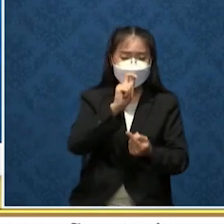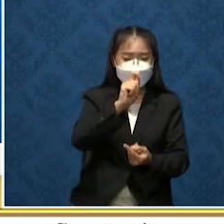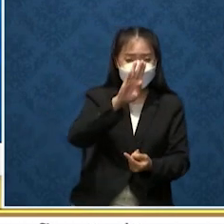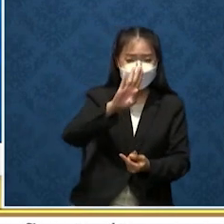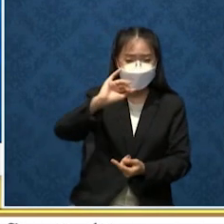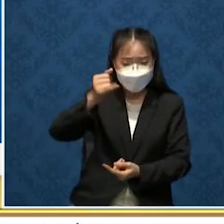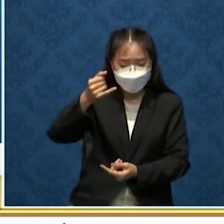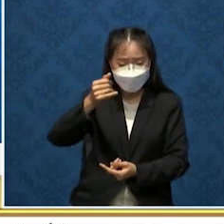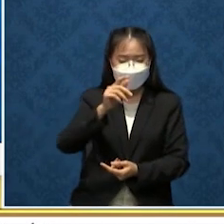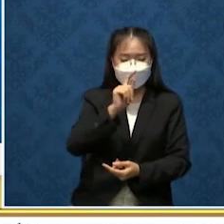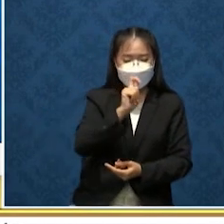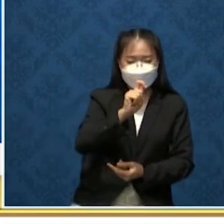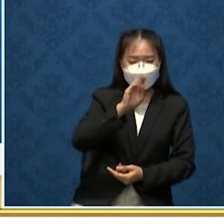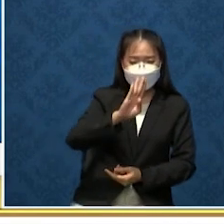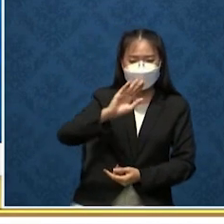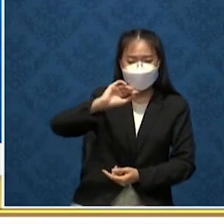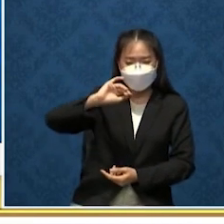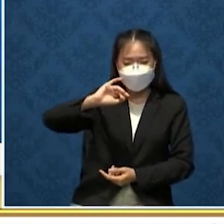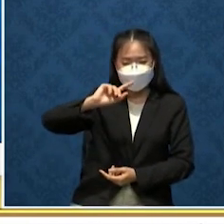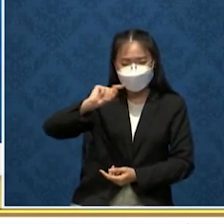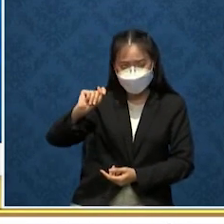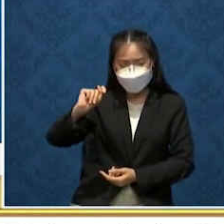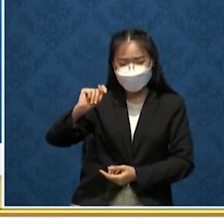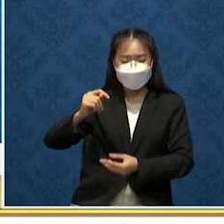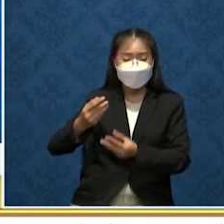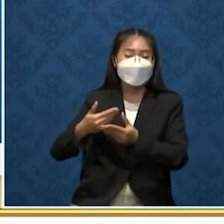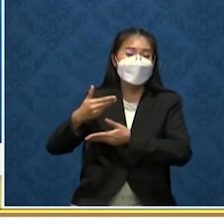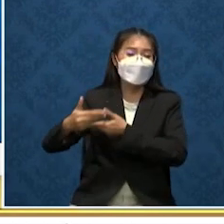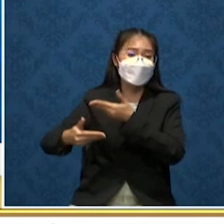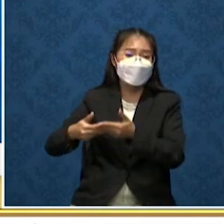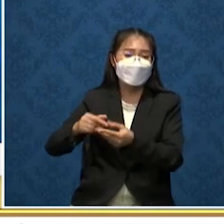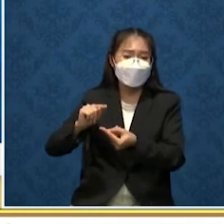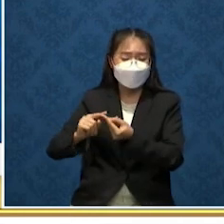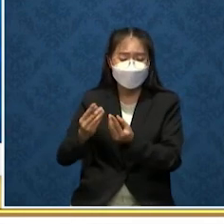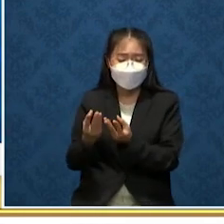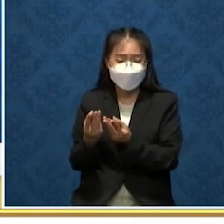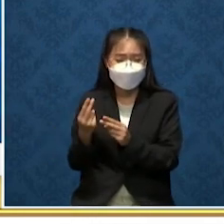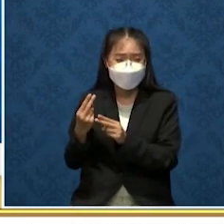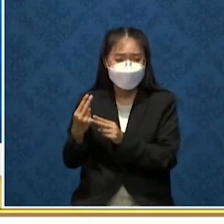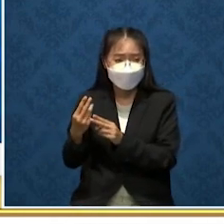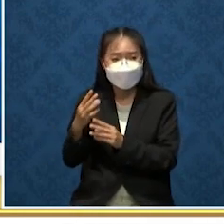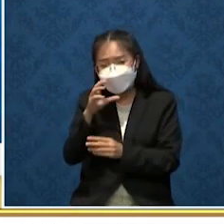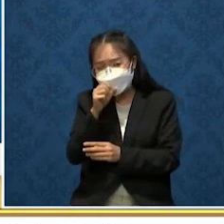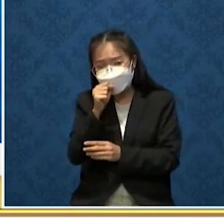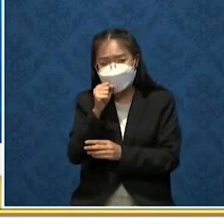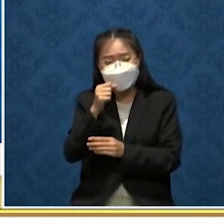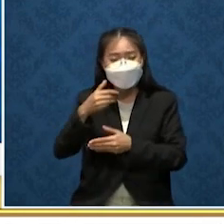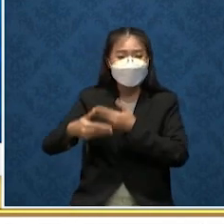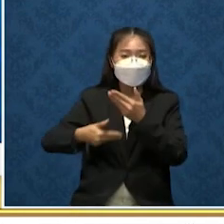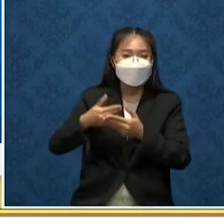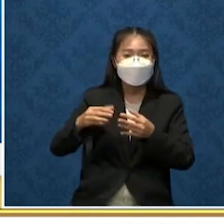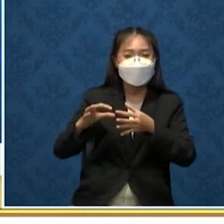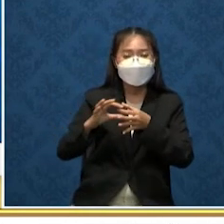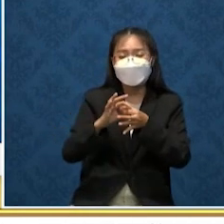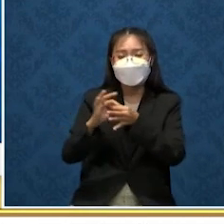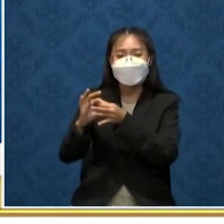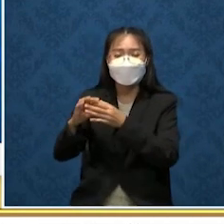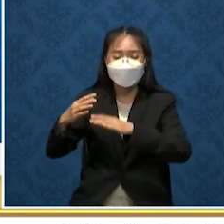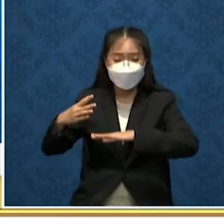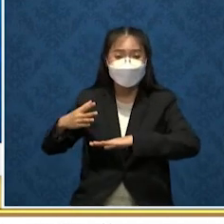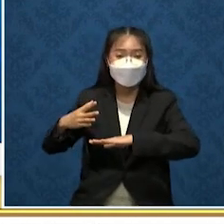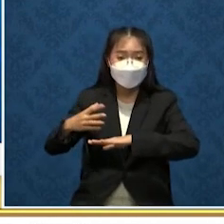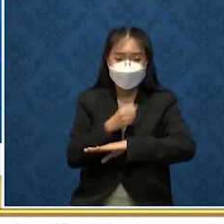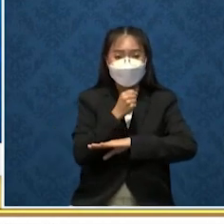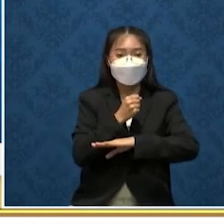อบตในการขายรหัสเชื่อมโยงกับนักการเมืองกลุ่มที่รับงานจากผู้ว่าราชการ